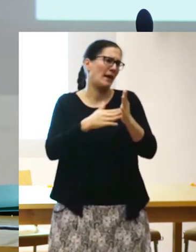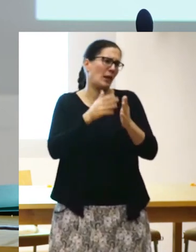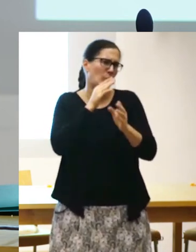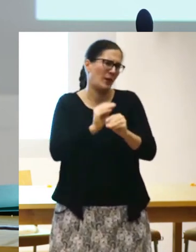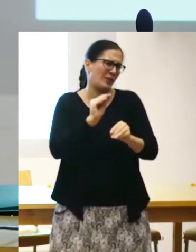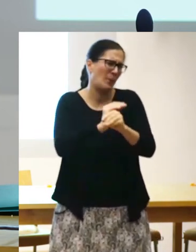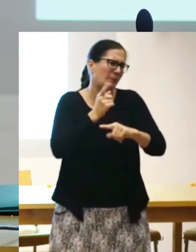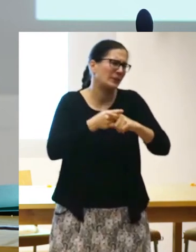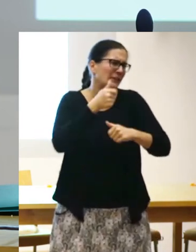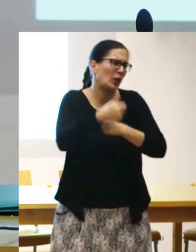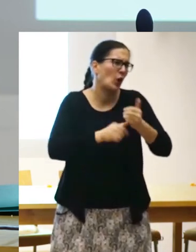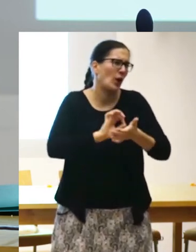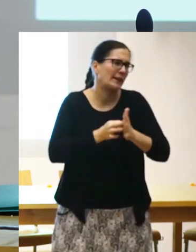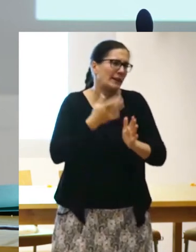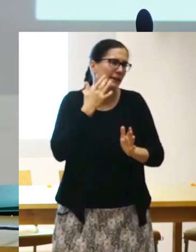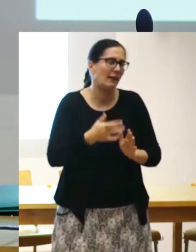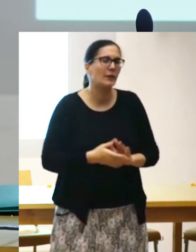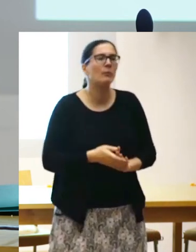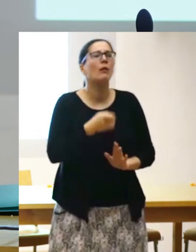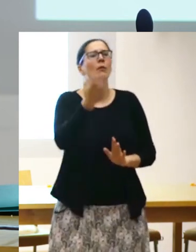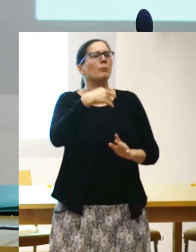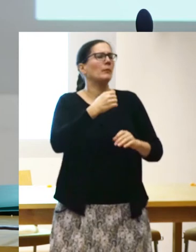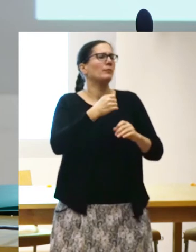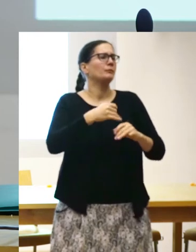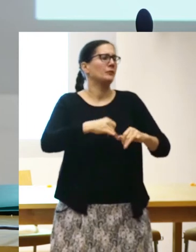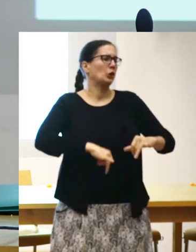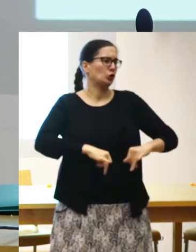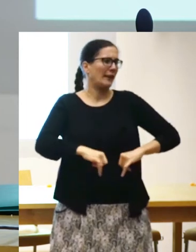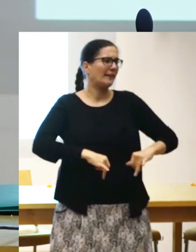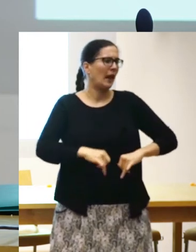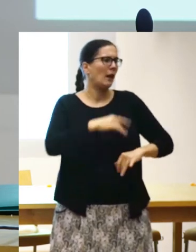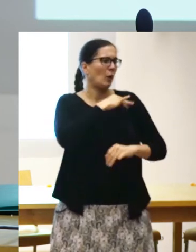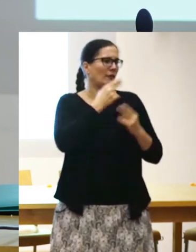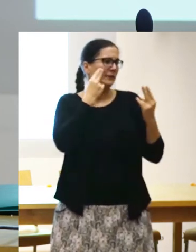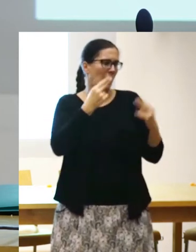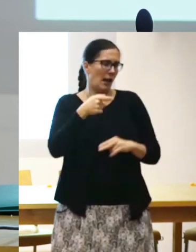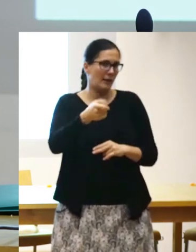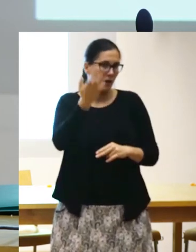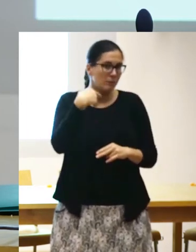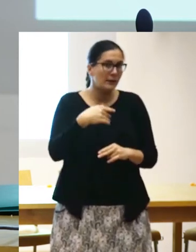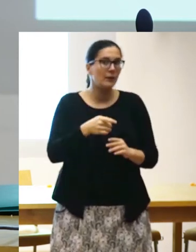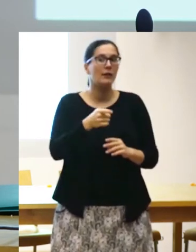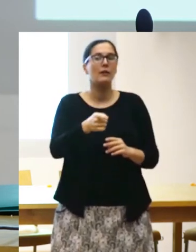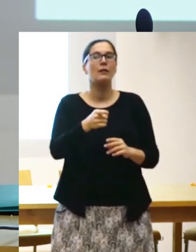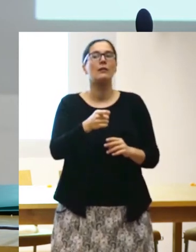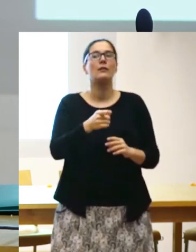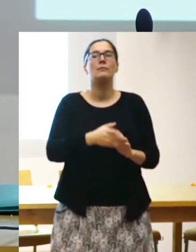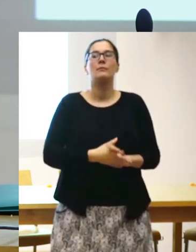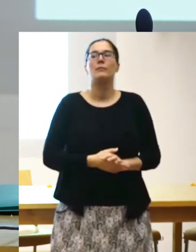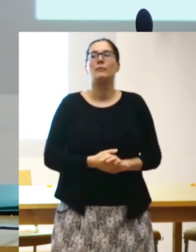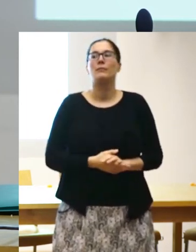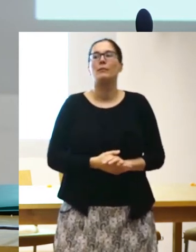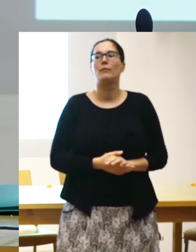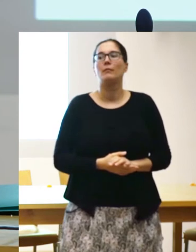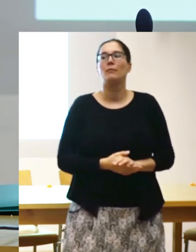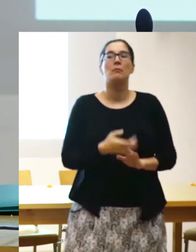rok za jeho působení v roli ředitele Moravské galerie, v době, kdy to vlastně vůbec nebylo jako takovýmhle tématem, který by se